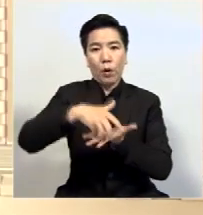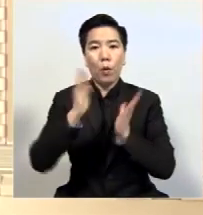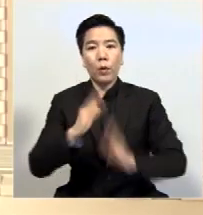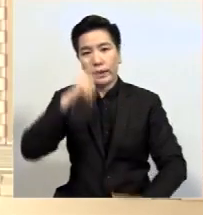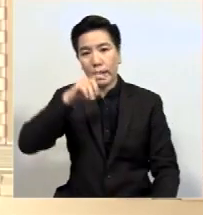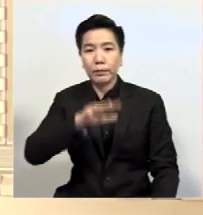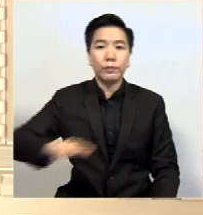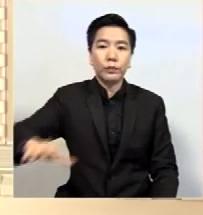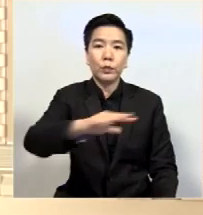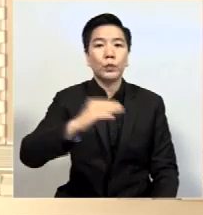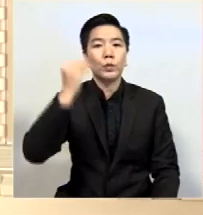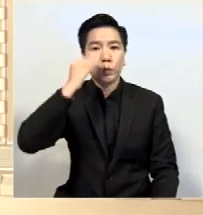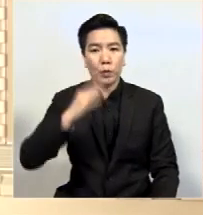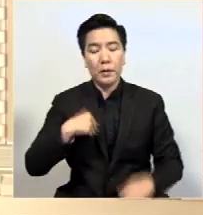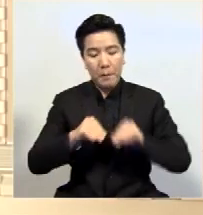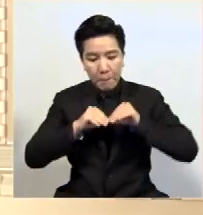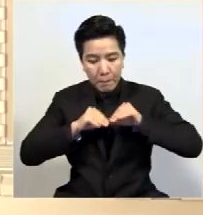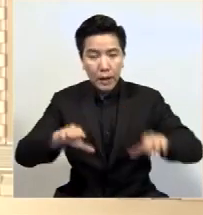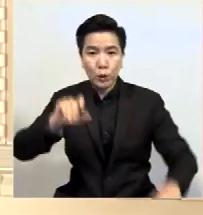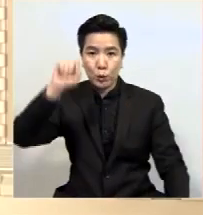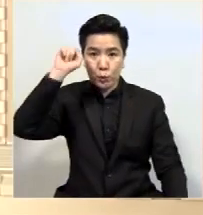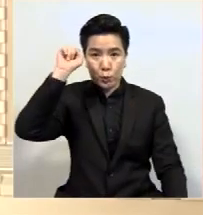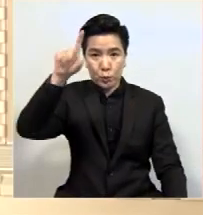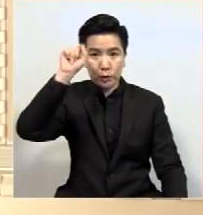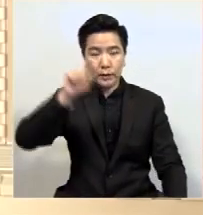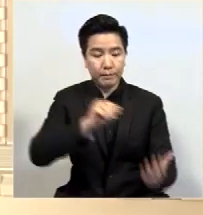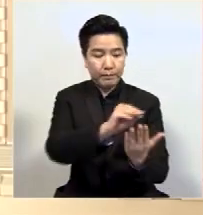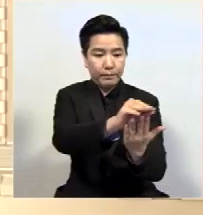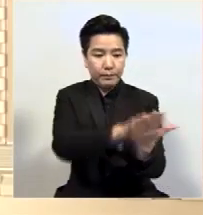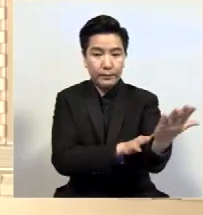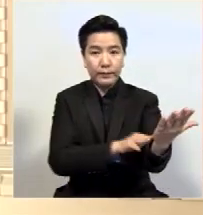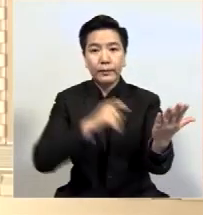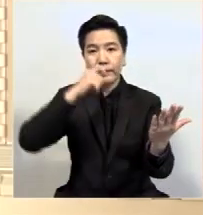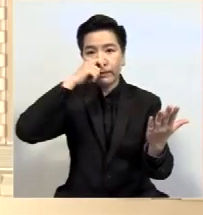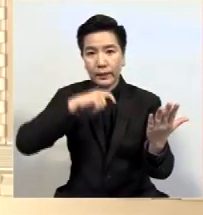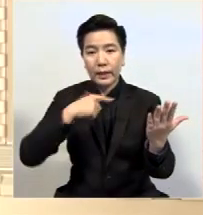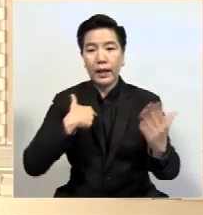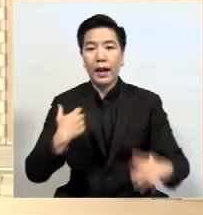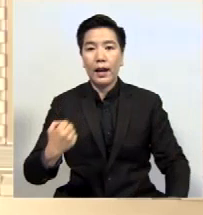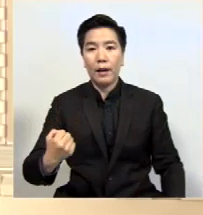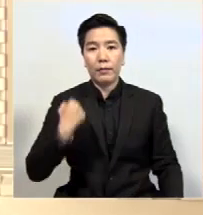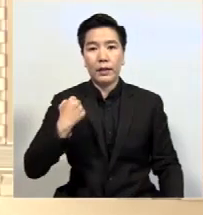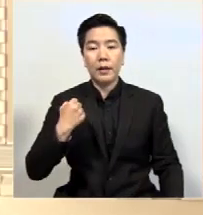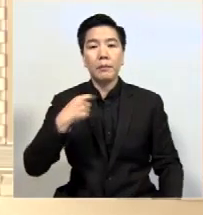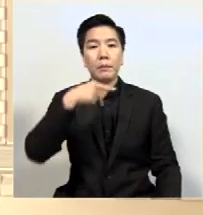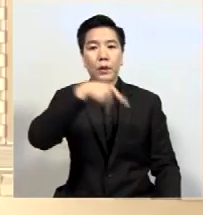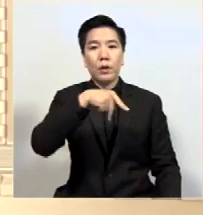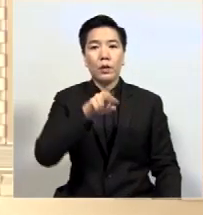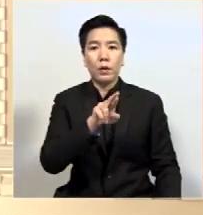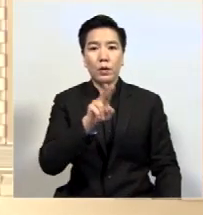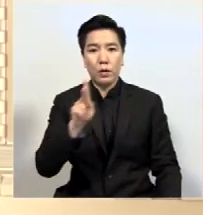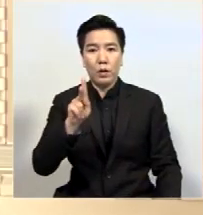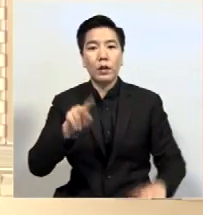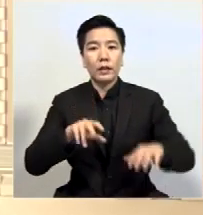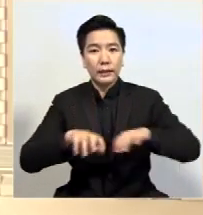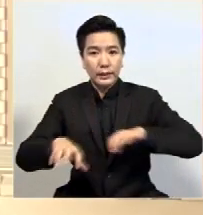ไทยทุกคนโดยจะประกาศสถานการณ์ฉุกเฉินทั่วราชอาณาจักรโดยอาศัยอำนาจตามพระราชกำหนดการ